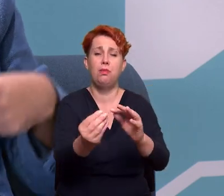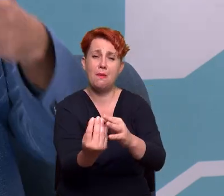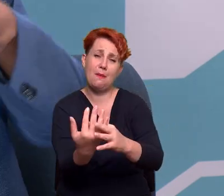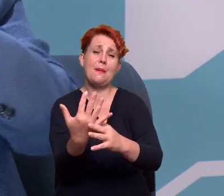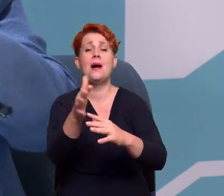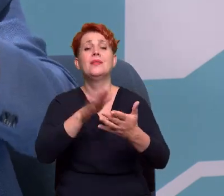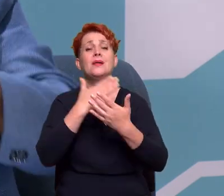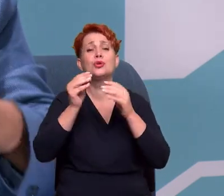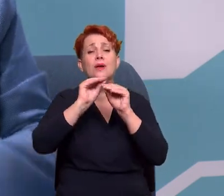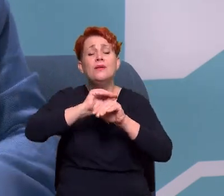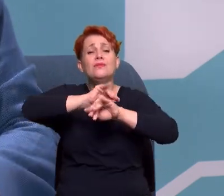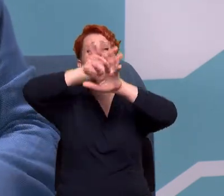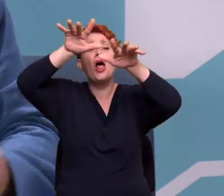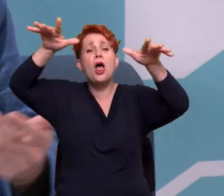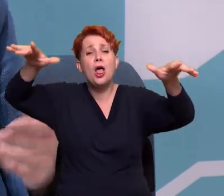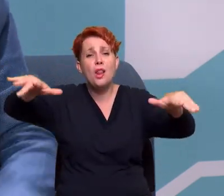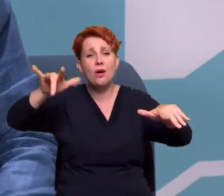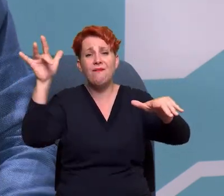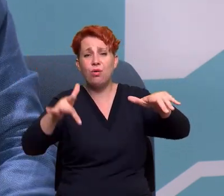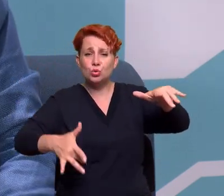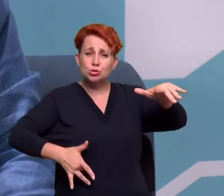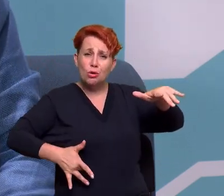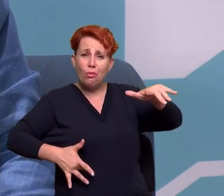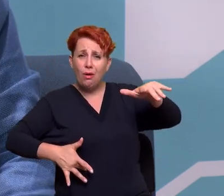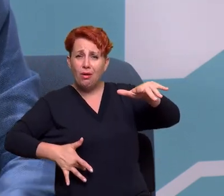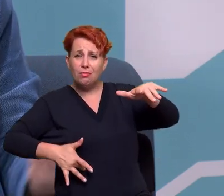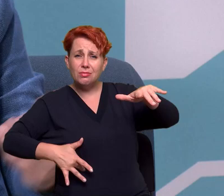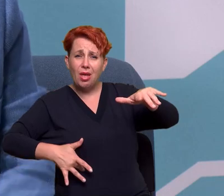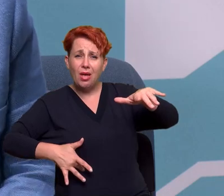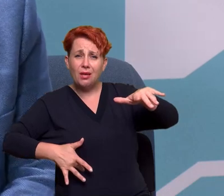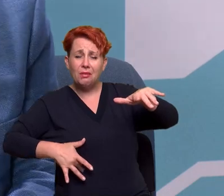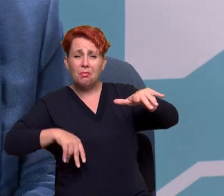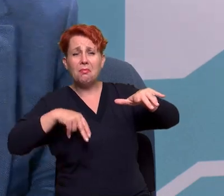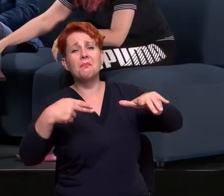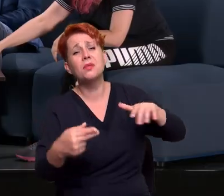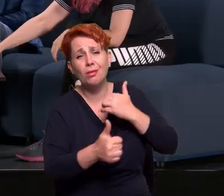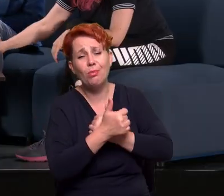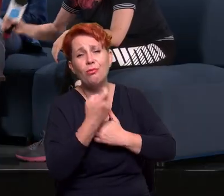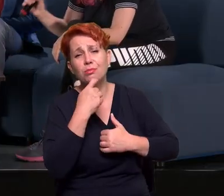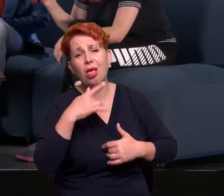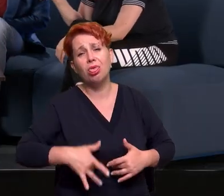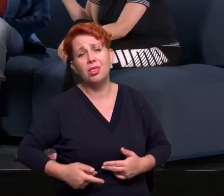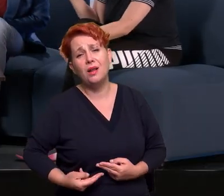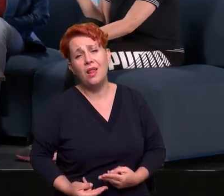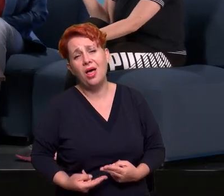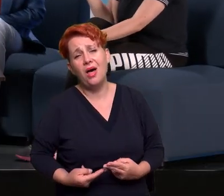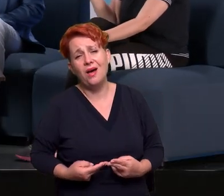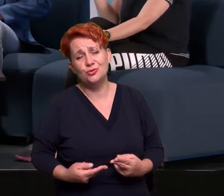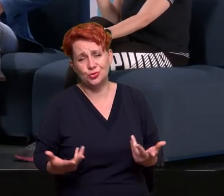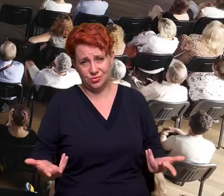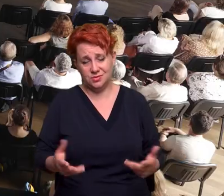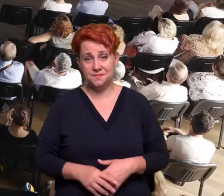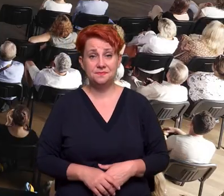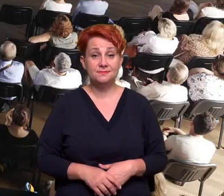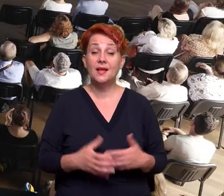jakiegoś wieloryba, który padł od zatrucia plastikiem, a ja tak myślę. I ja bym jeszcze dorzuciła, że ta zmiana